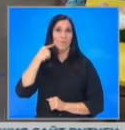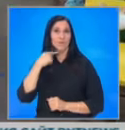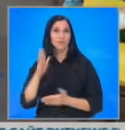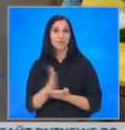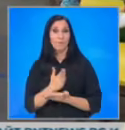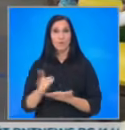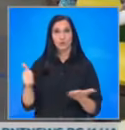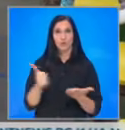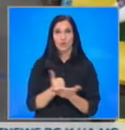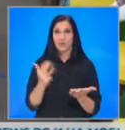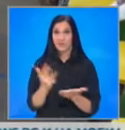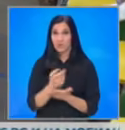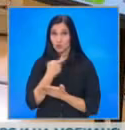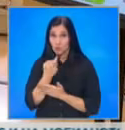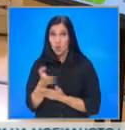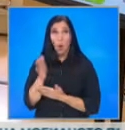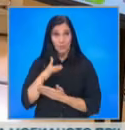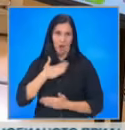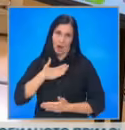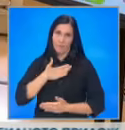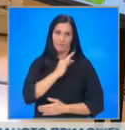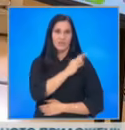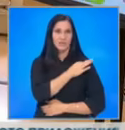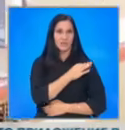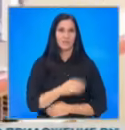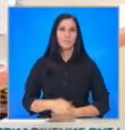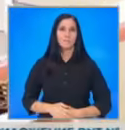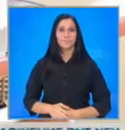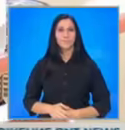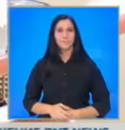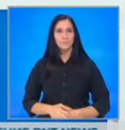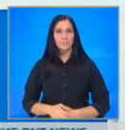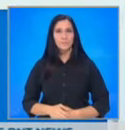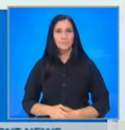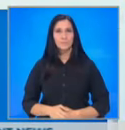между 16 и 19 години обаче са се имунизирали.